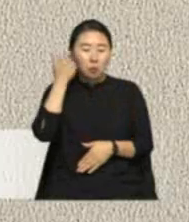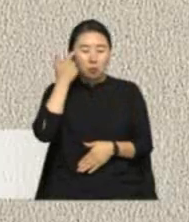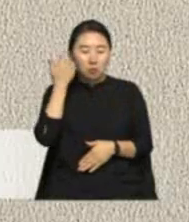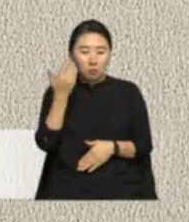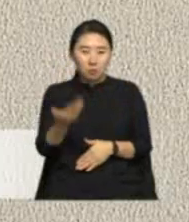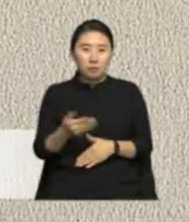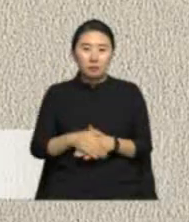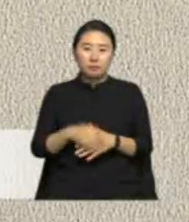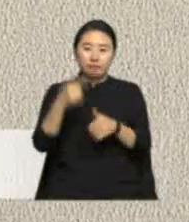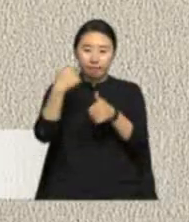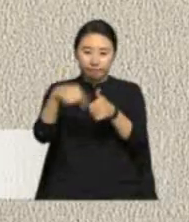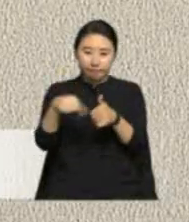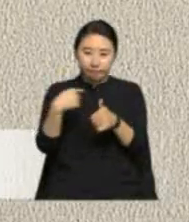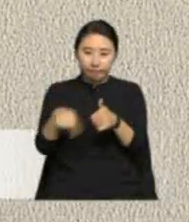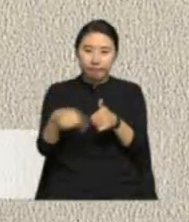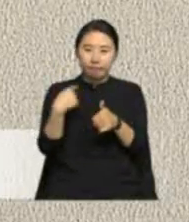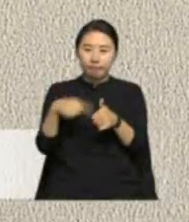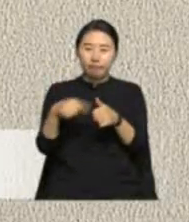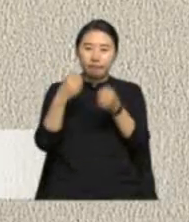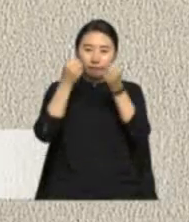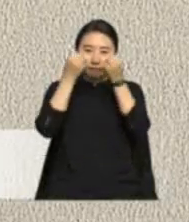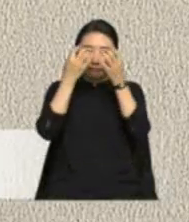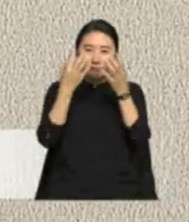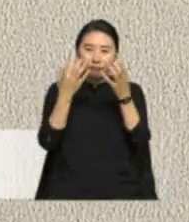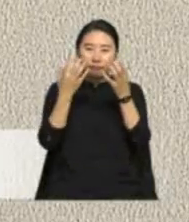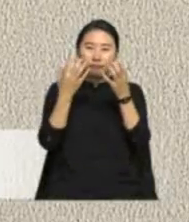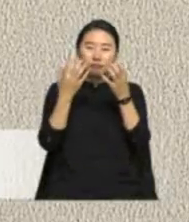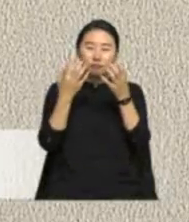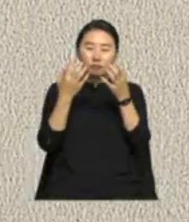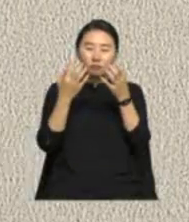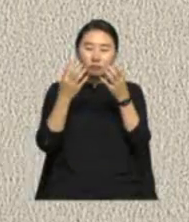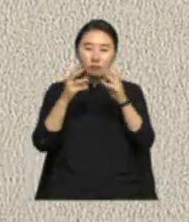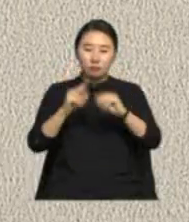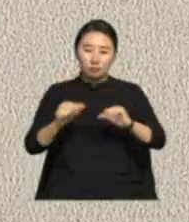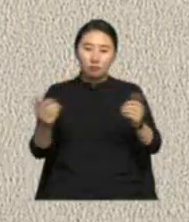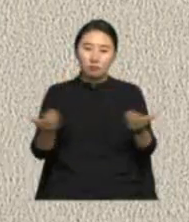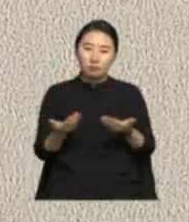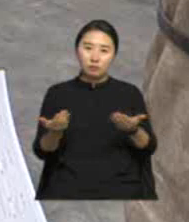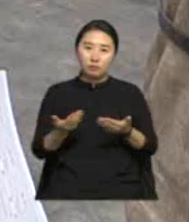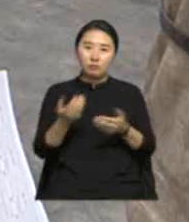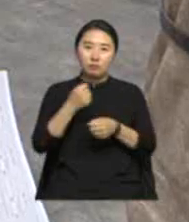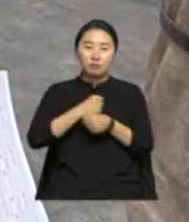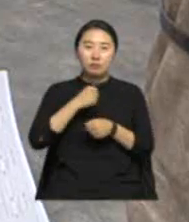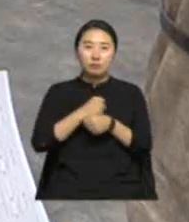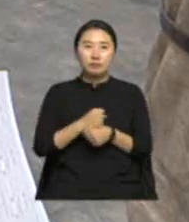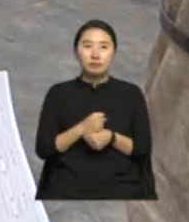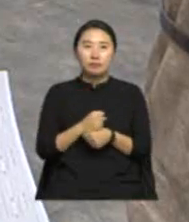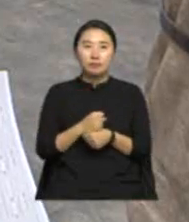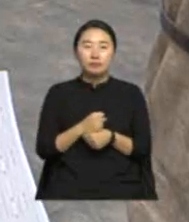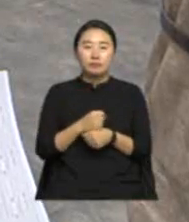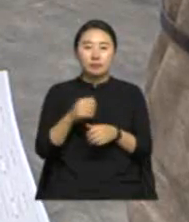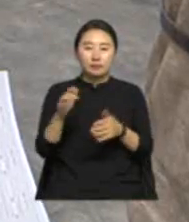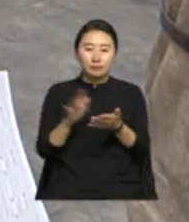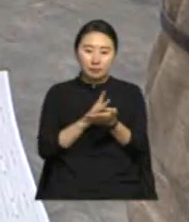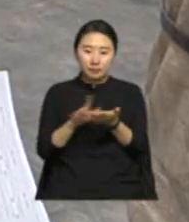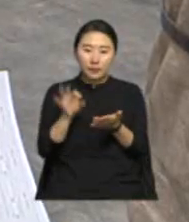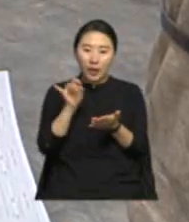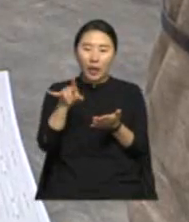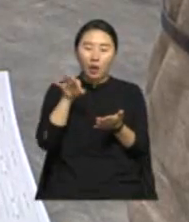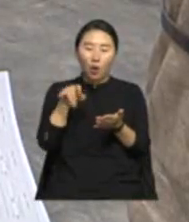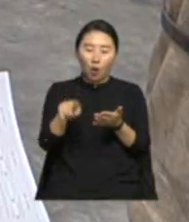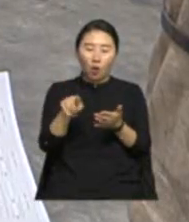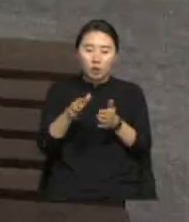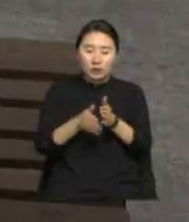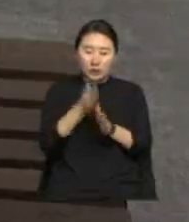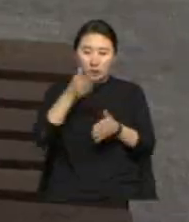교육을 하고 새로운 어떤 흩어져 널 일할 수 있는 채널을 만들어 보자 마포 그는 스마트 앵커 시설 건립에